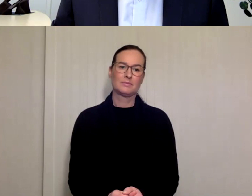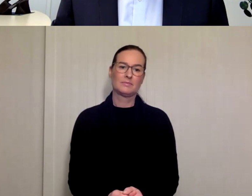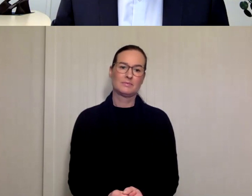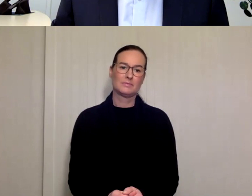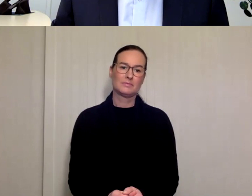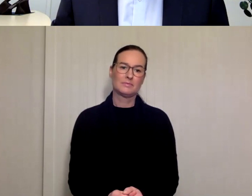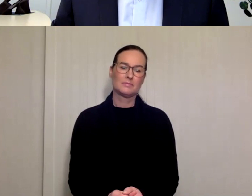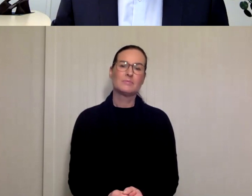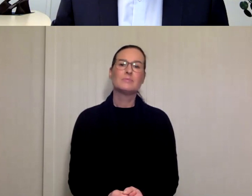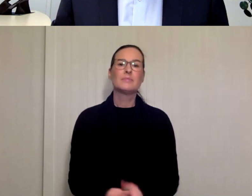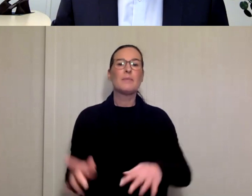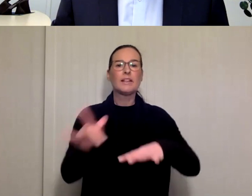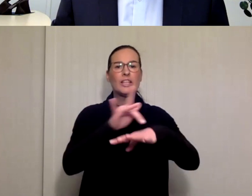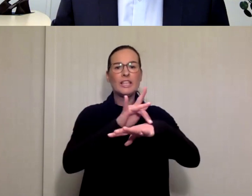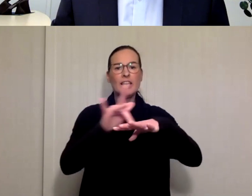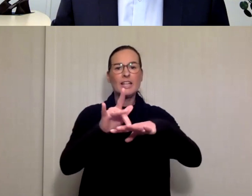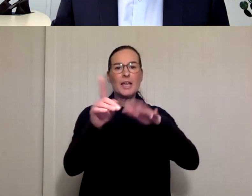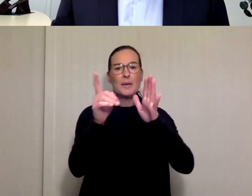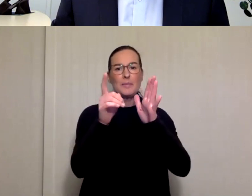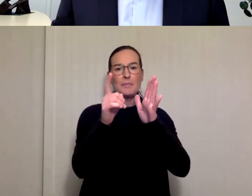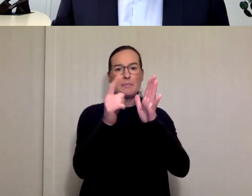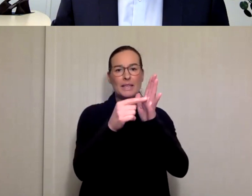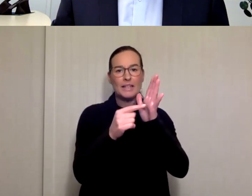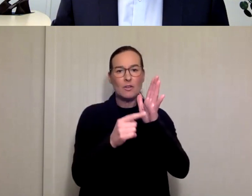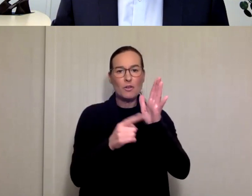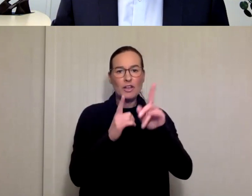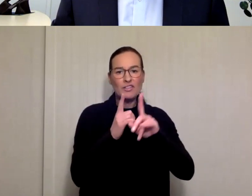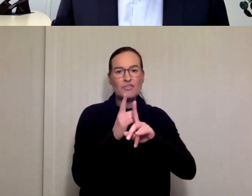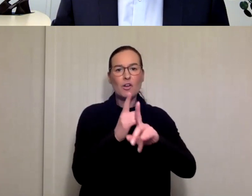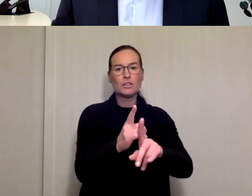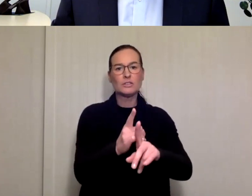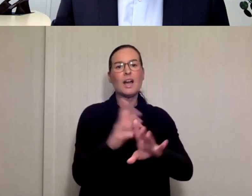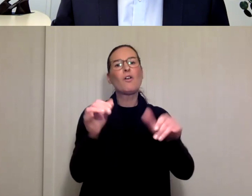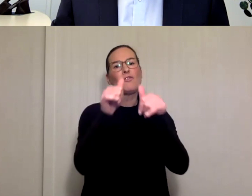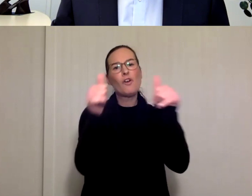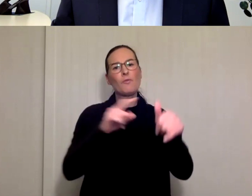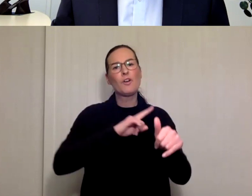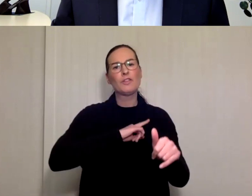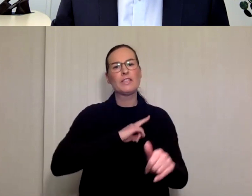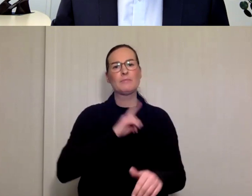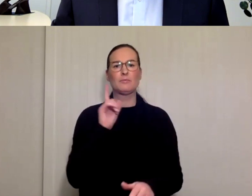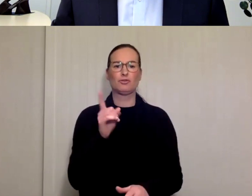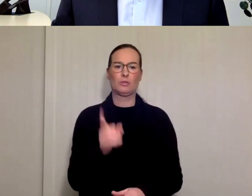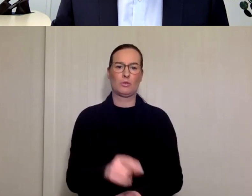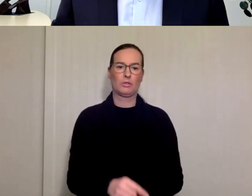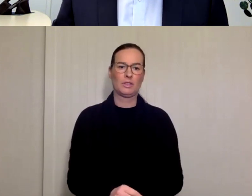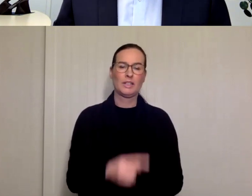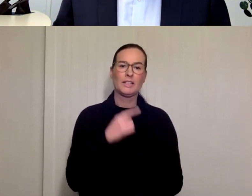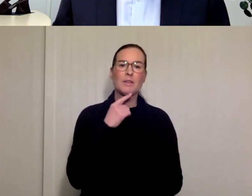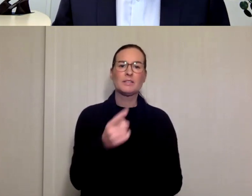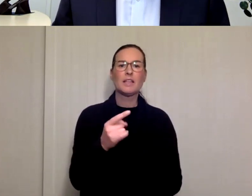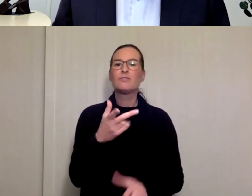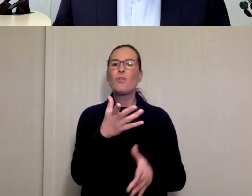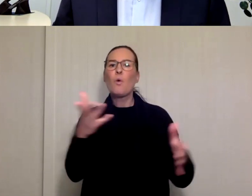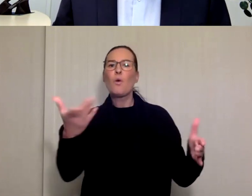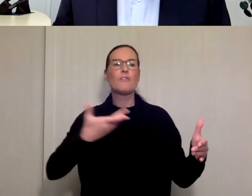unter dem Einhalten der Hygienebedingungen ist eine Form der Selbstbestimmung ist dann zu sagen, oder an welchen Orten man sich